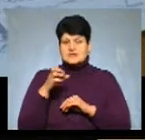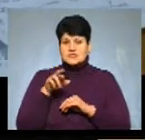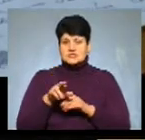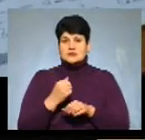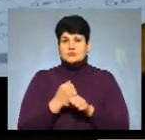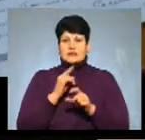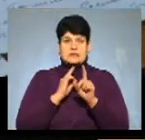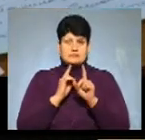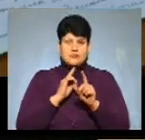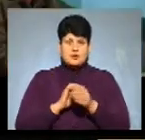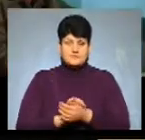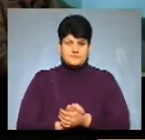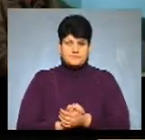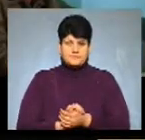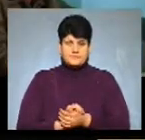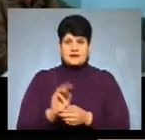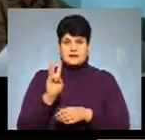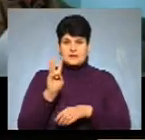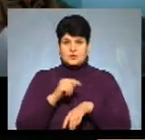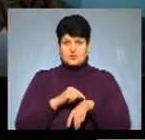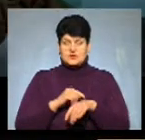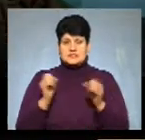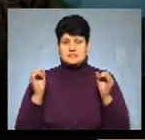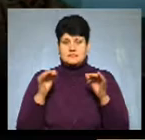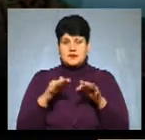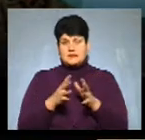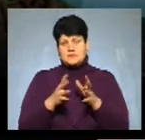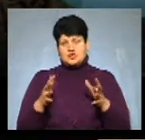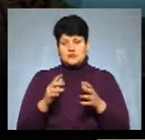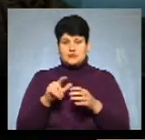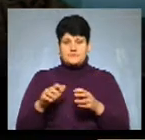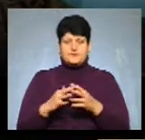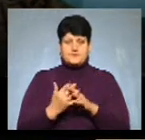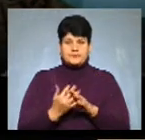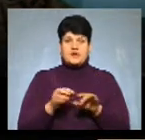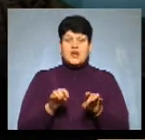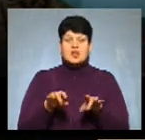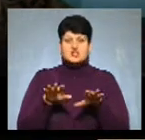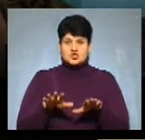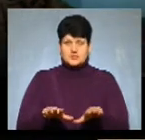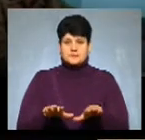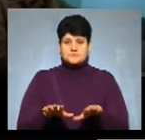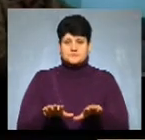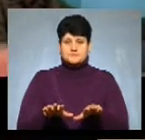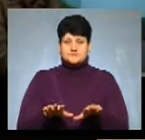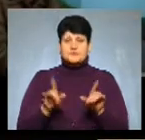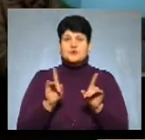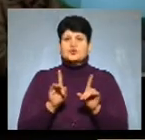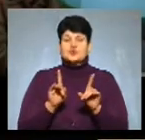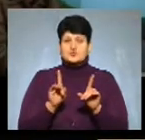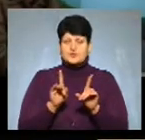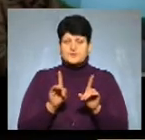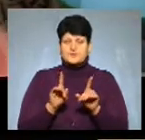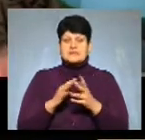січня зробили збори. На третю годину зібралося більшість села. Рішили і постановили,